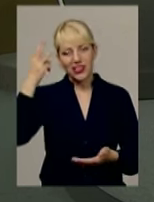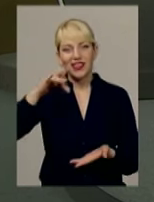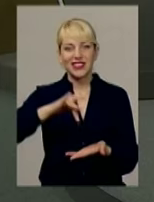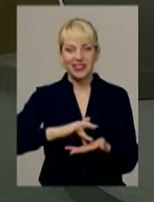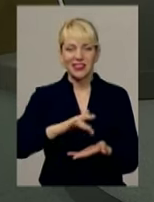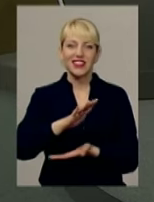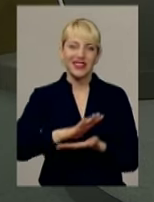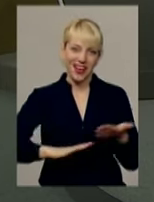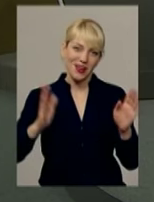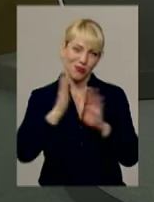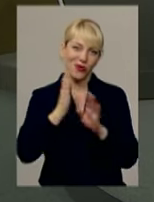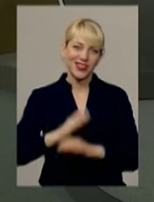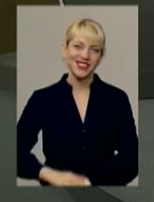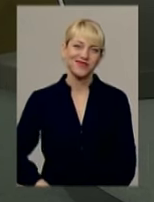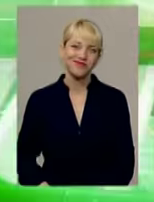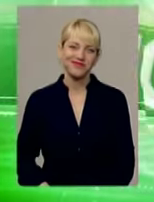Центр». Далі про погоду.